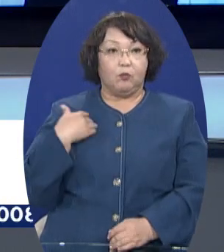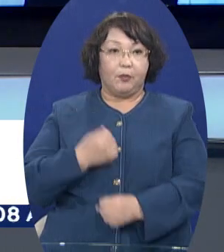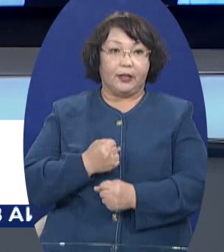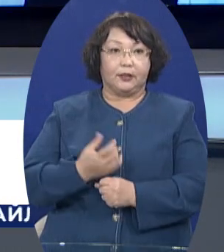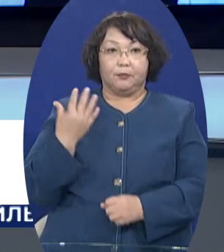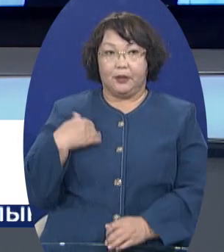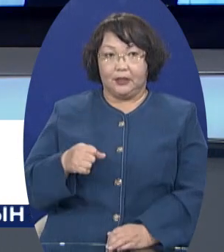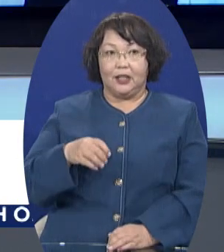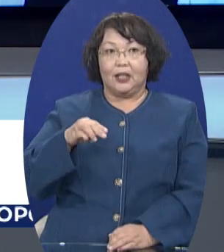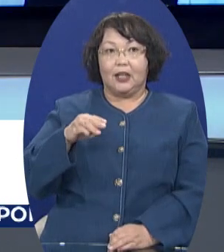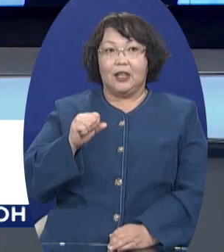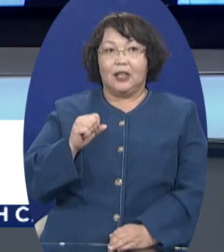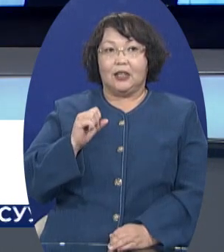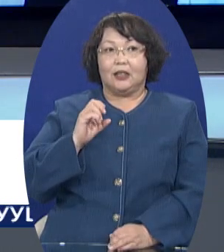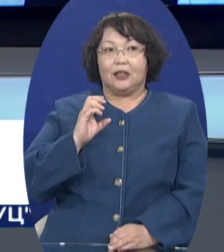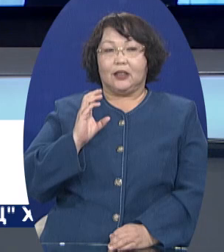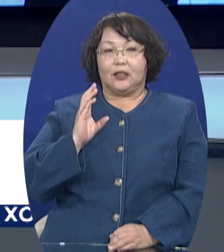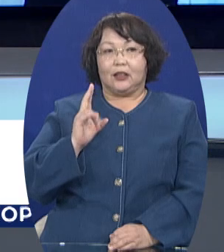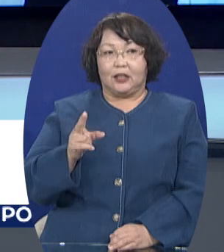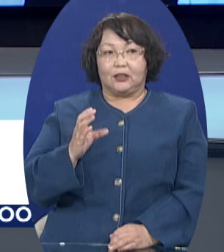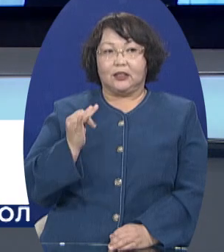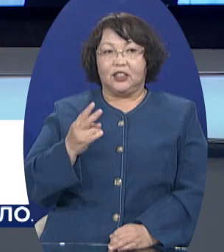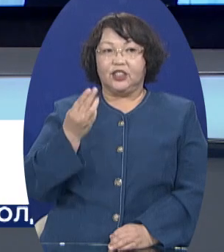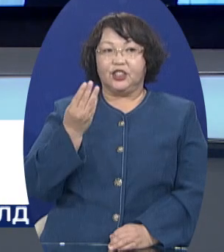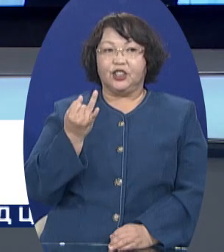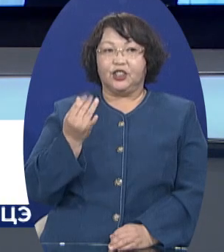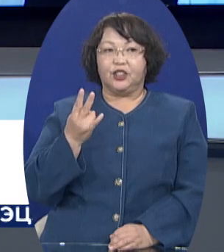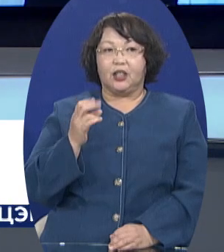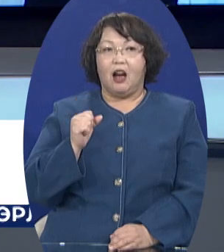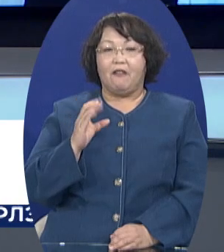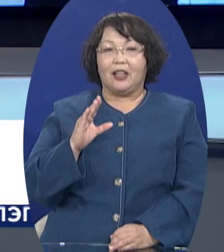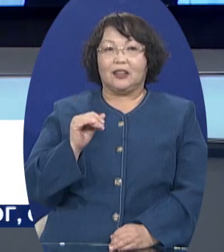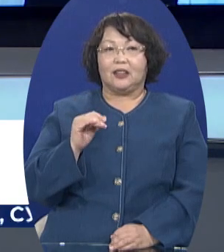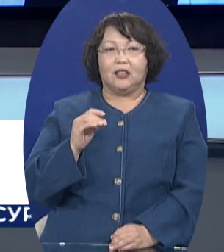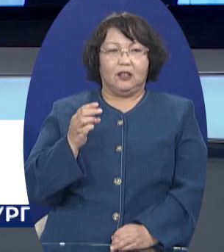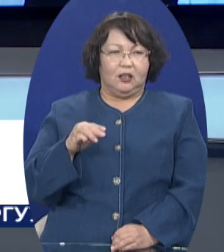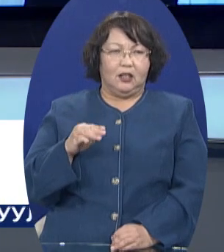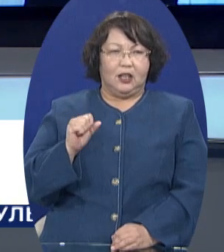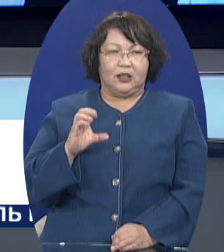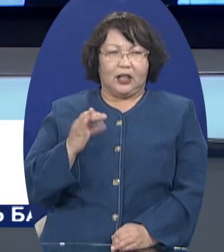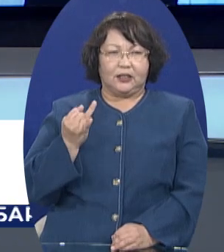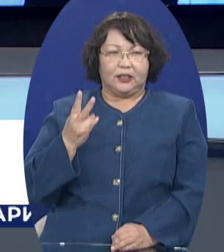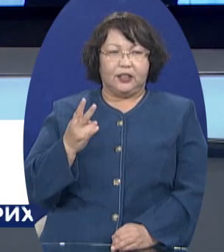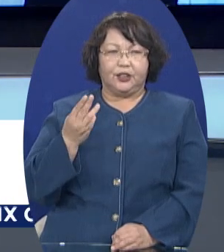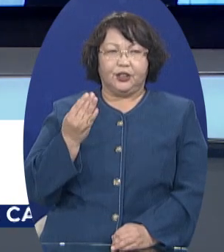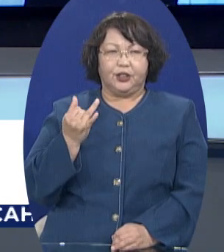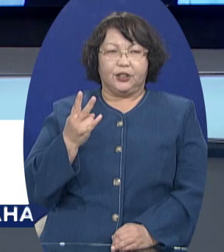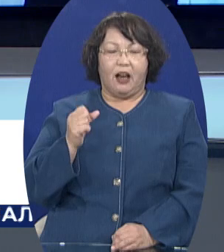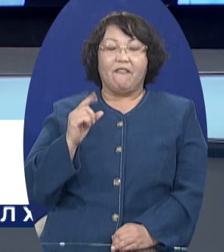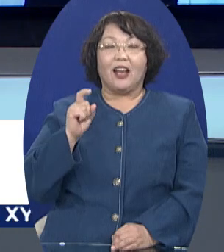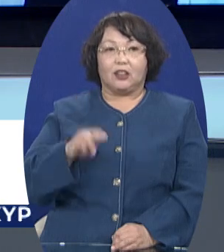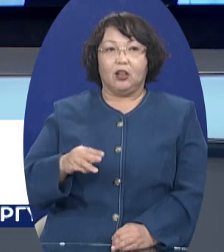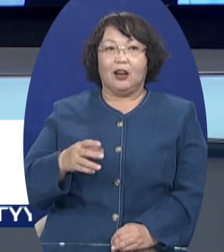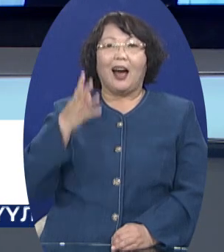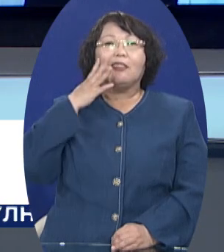байсан Таксин Шиноват олон жил эх орноос дөрвөн гадны улс оронд амьдарч байсан эцэст мөн Бангкок хотноо эргэн очижээ. За гэхдээ түүний эх